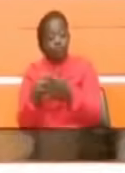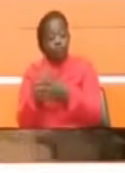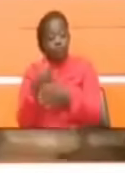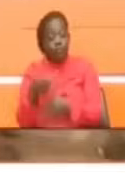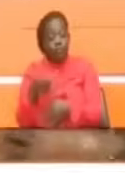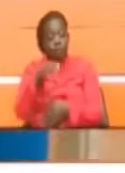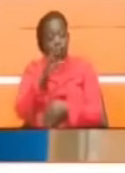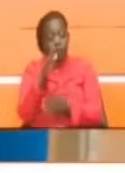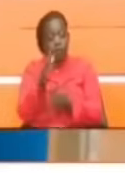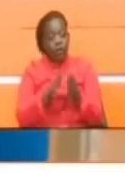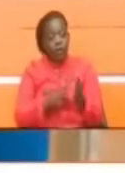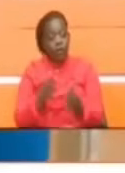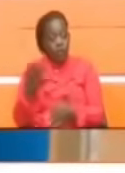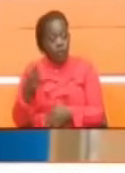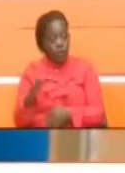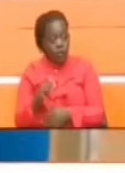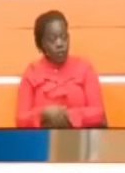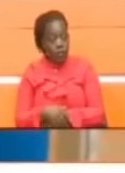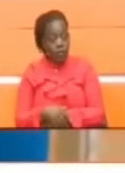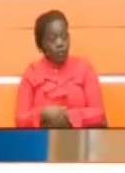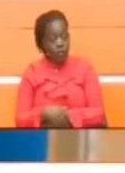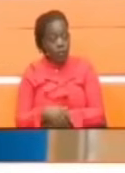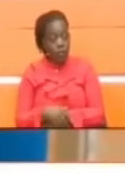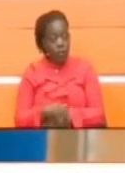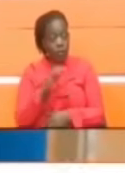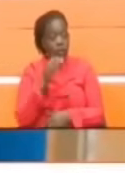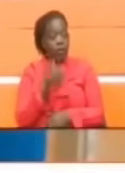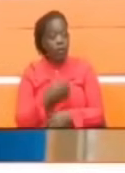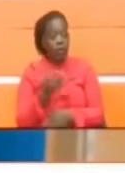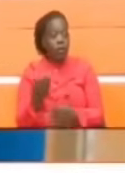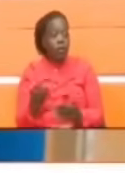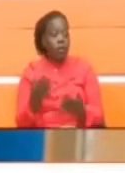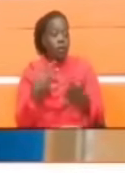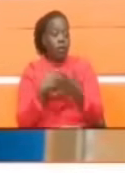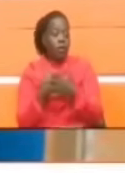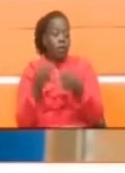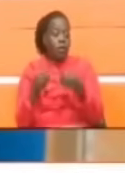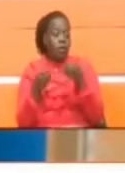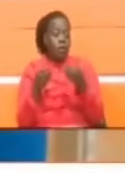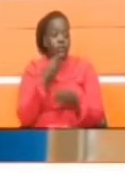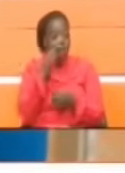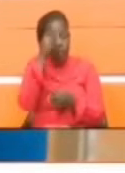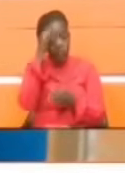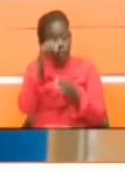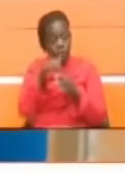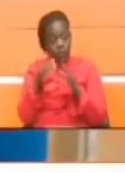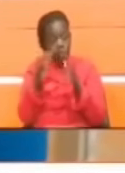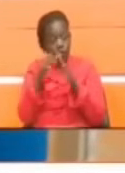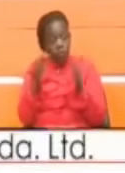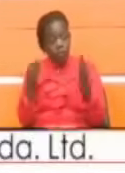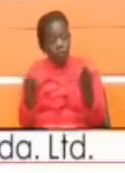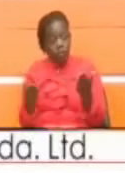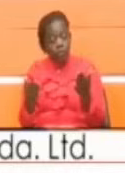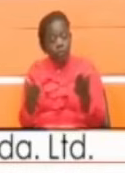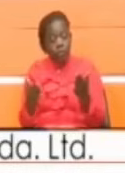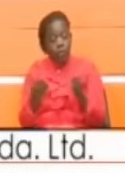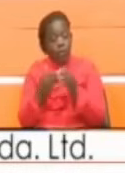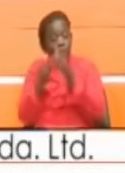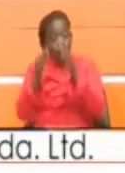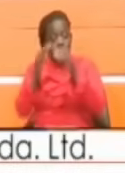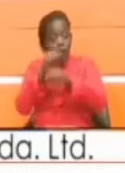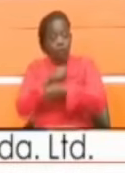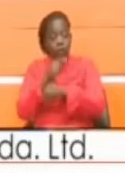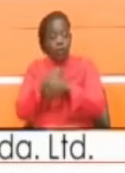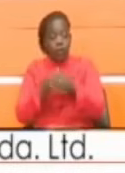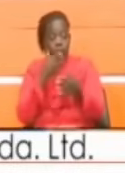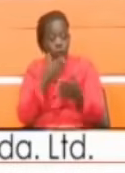amazzi amayonjo. Ebyuma byaffe bye tuweereza abazadde mu maka, abakulu b'essomero bajulira nti nno